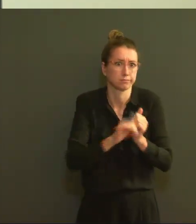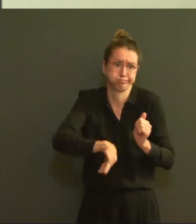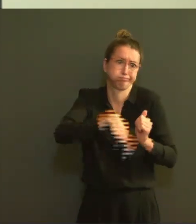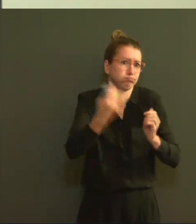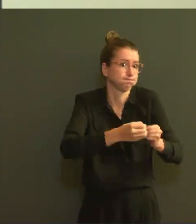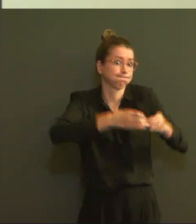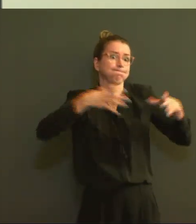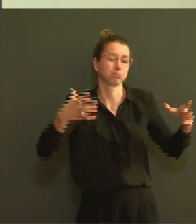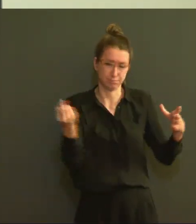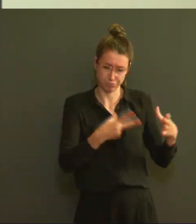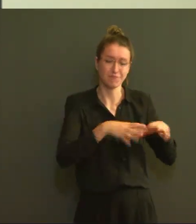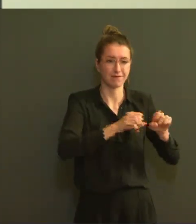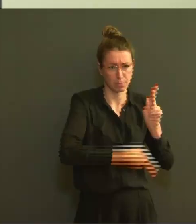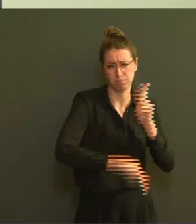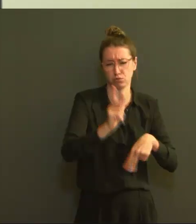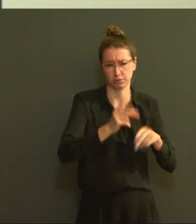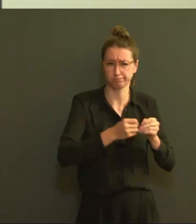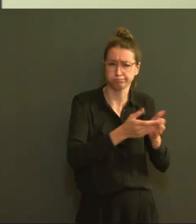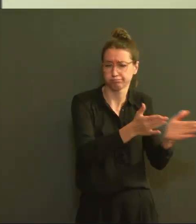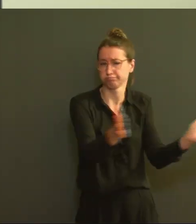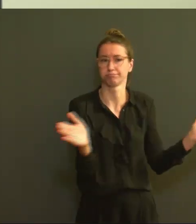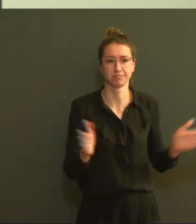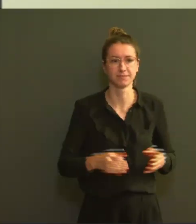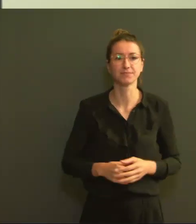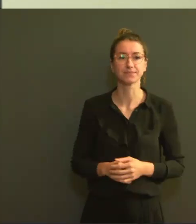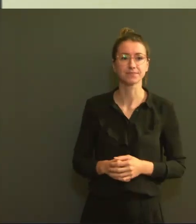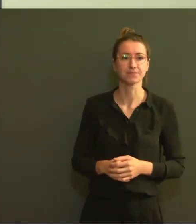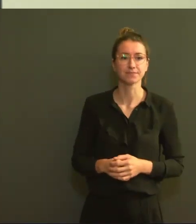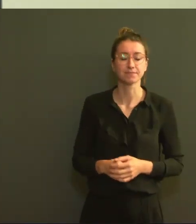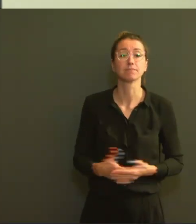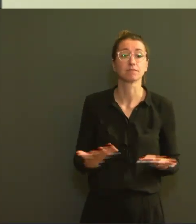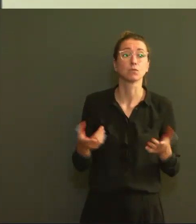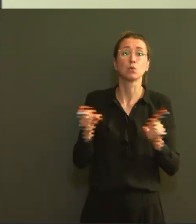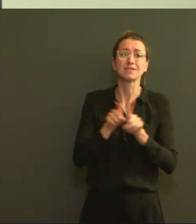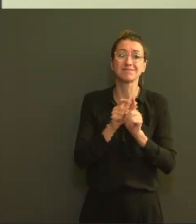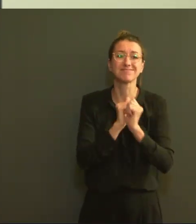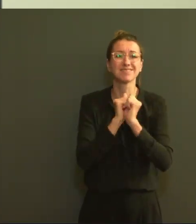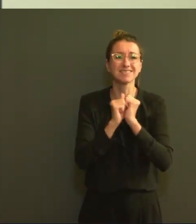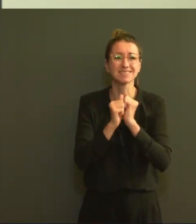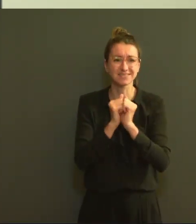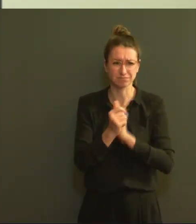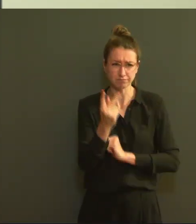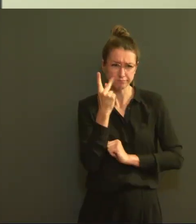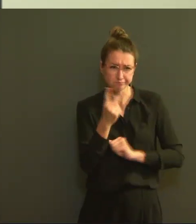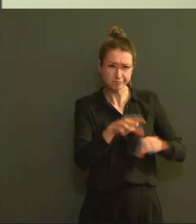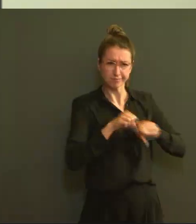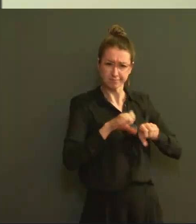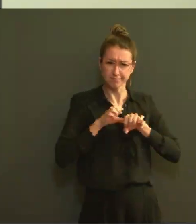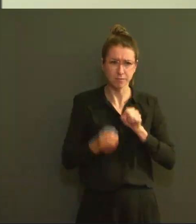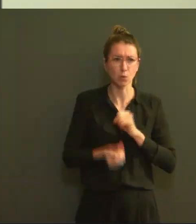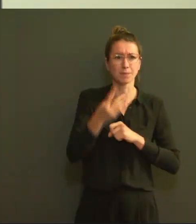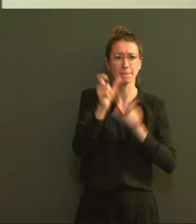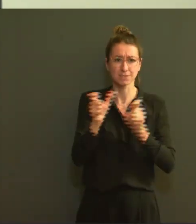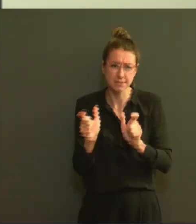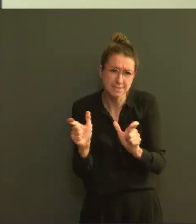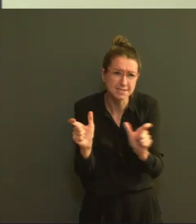mars-avril. Et le suivi de ces chiffres de contamination nous permet de mieux suivre l'évolution et la propagation